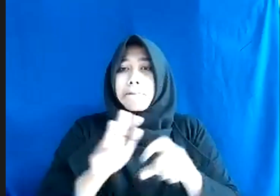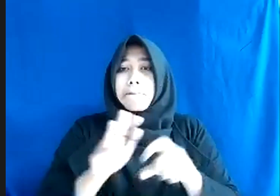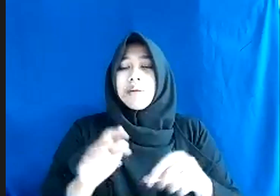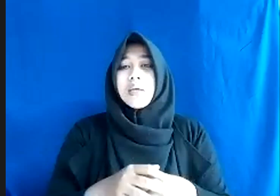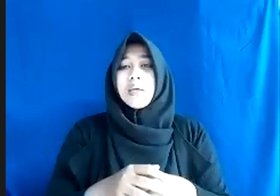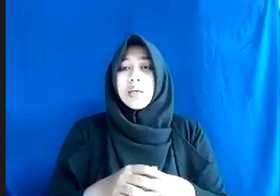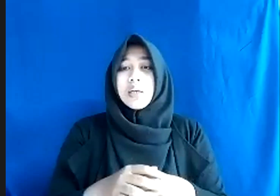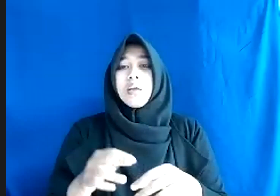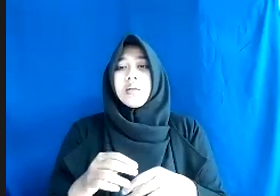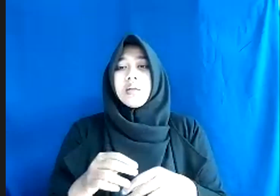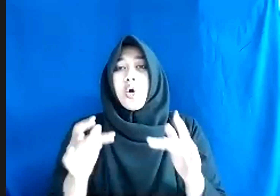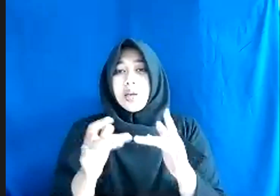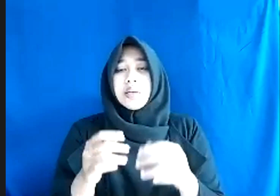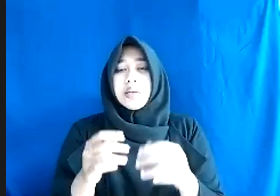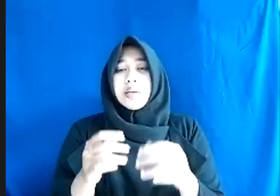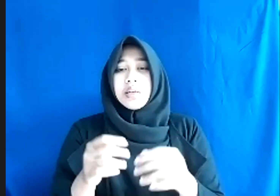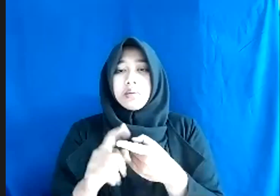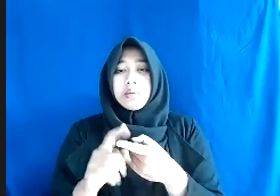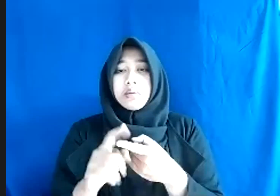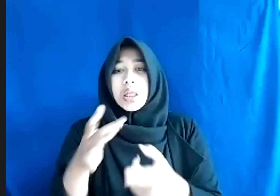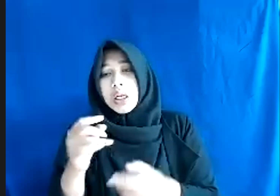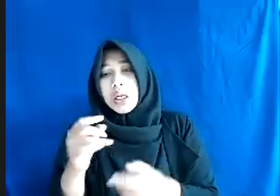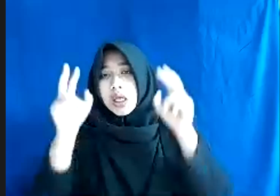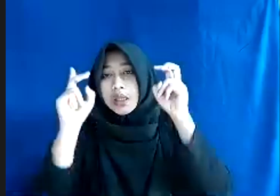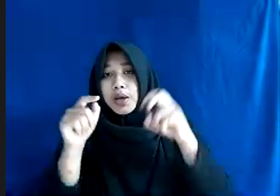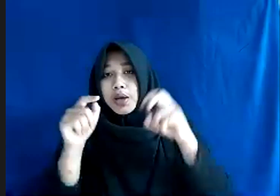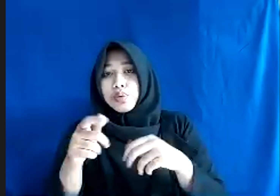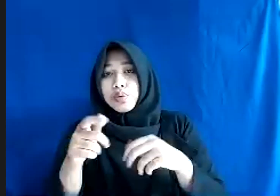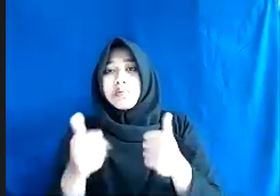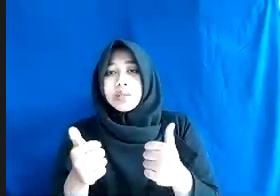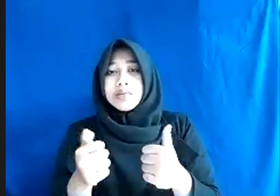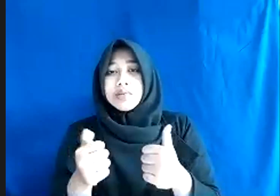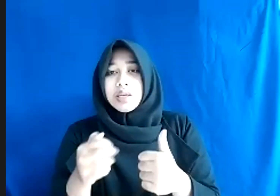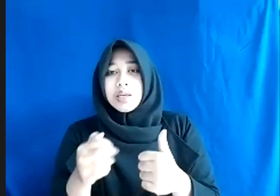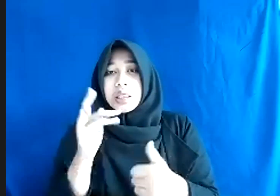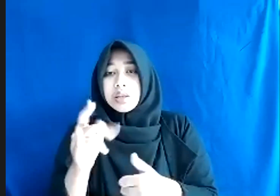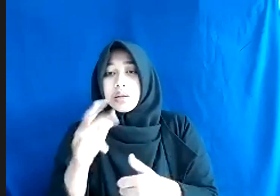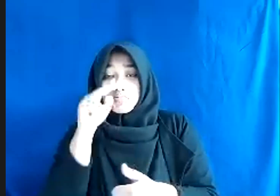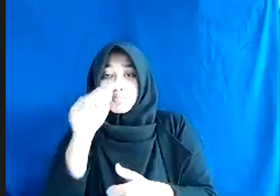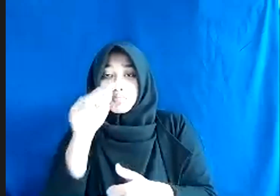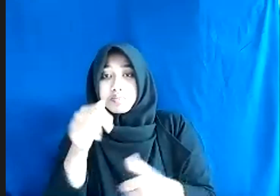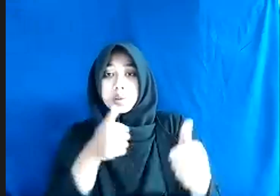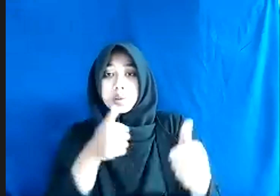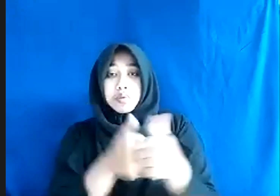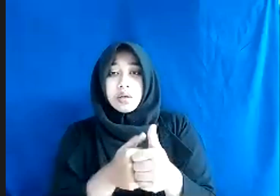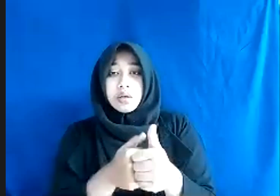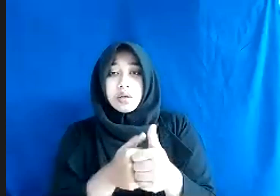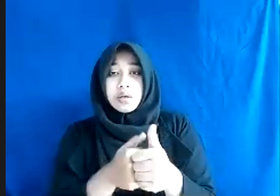bisa stay tune di media sosial kami, Instagram dan Facebook.